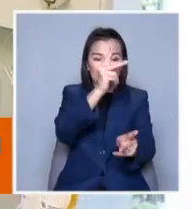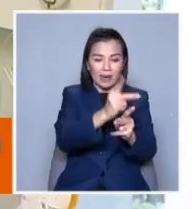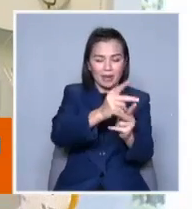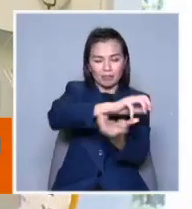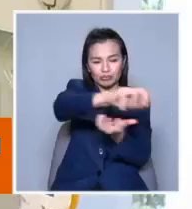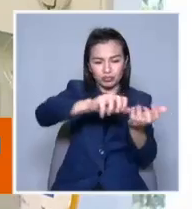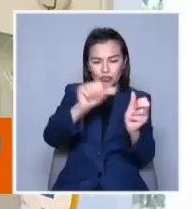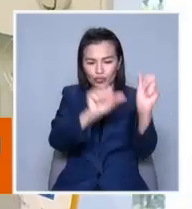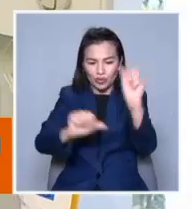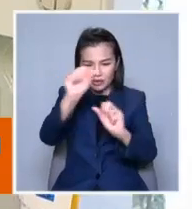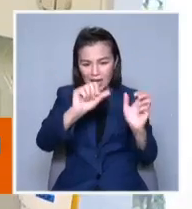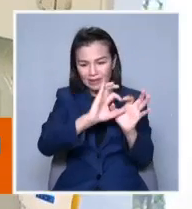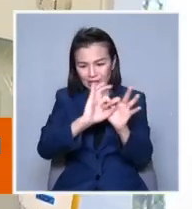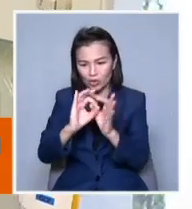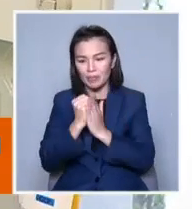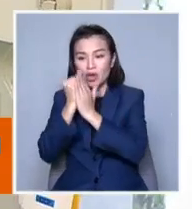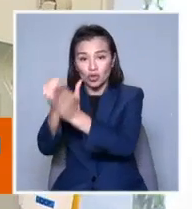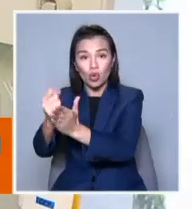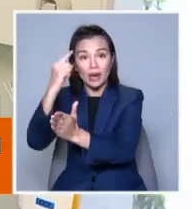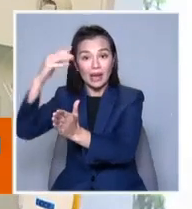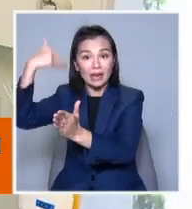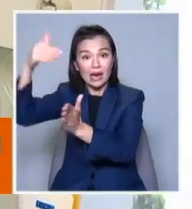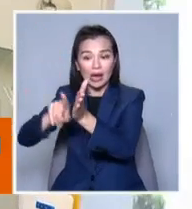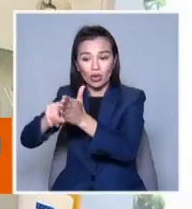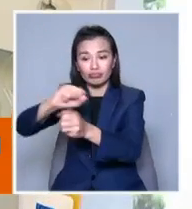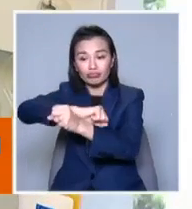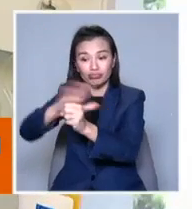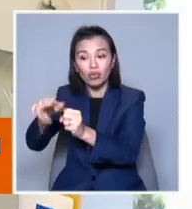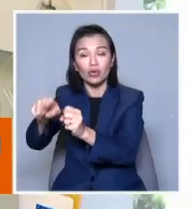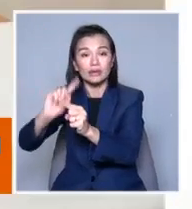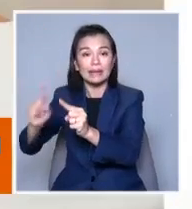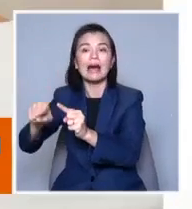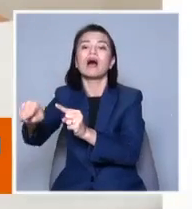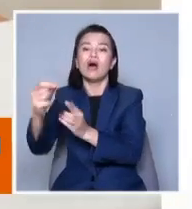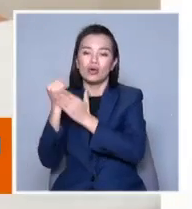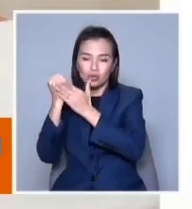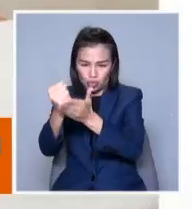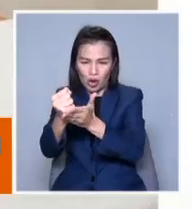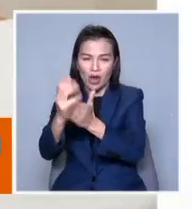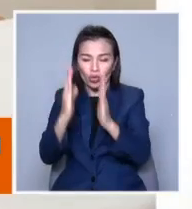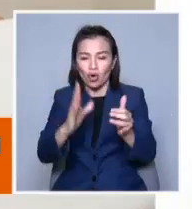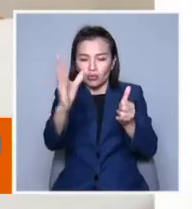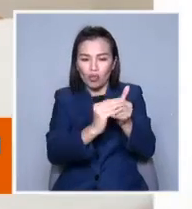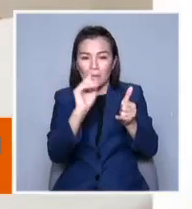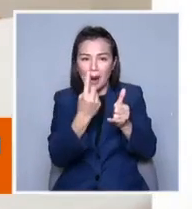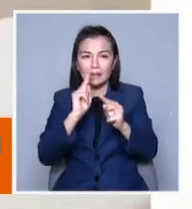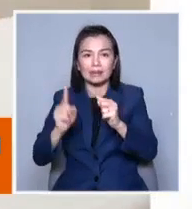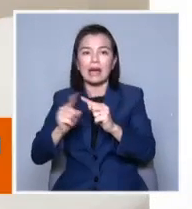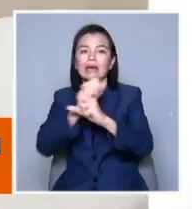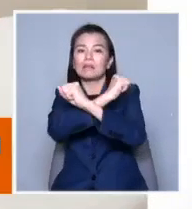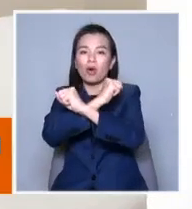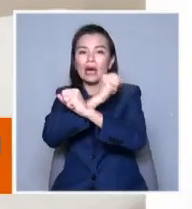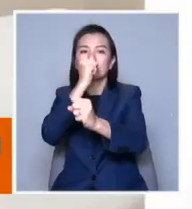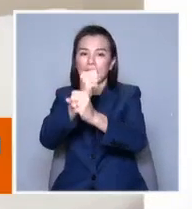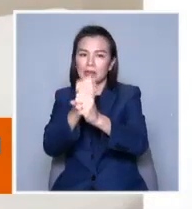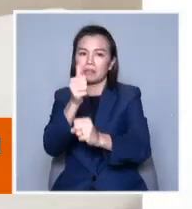อื่นขณะเดียวกันก็ยังเชิญชวนผู้ที่หายแล้วและมีคุณสมบัติตรงตามเกณฑ์ให้ร่วมกันลงทะเบียนออนไลน์เพื่อ